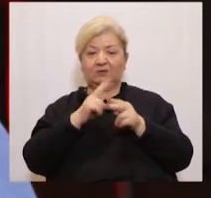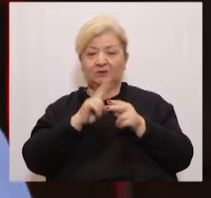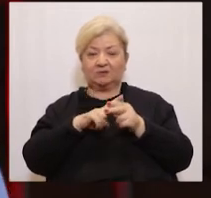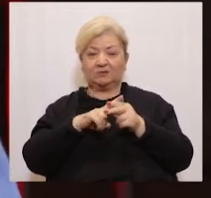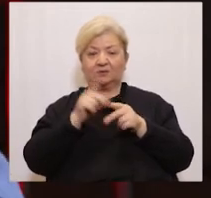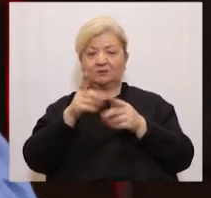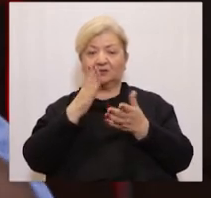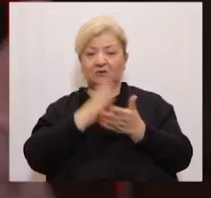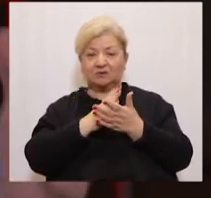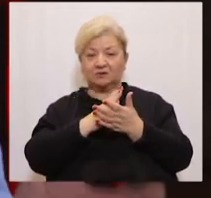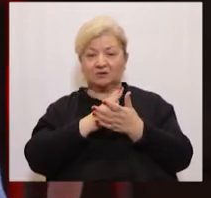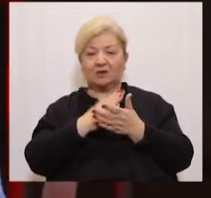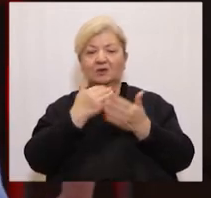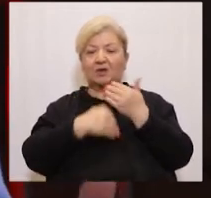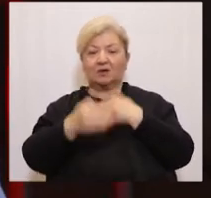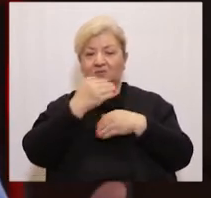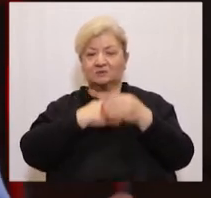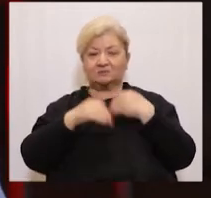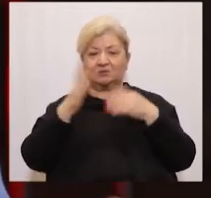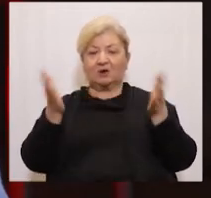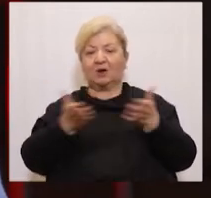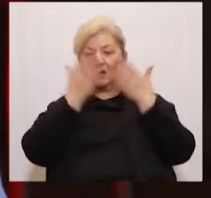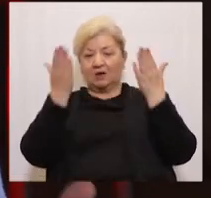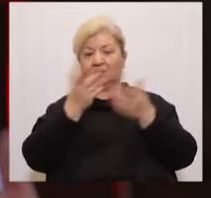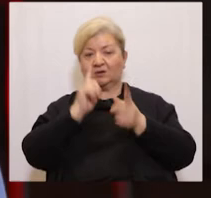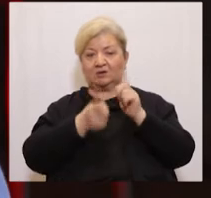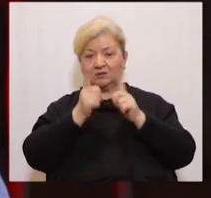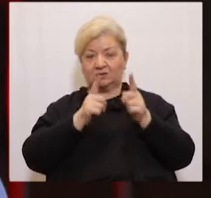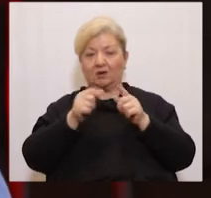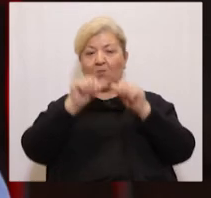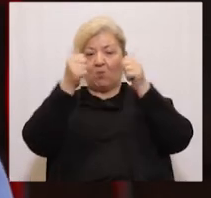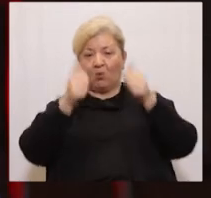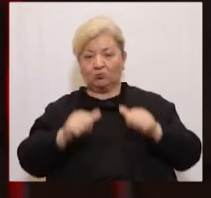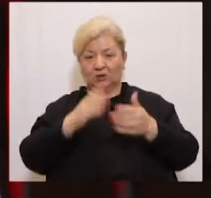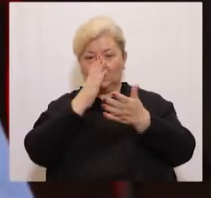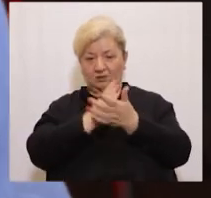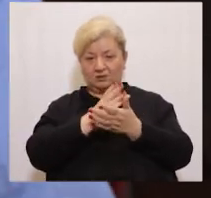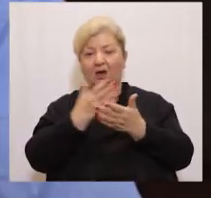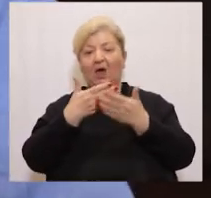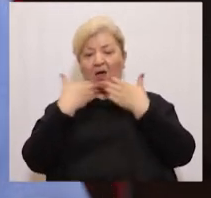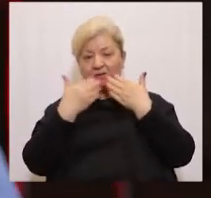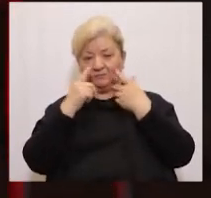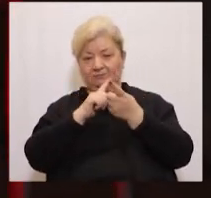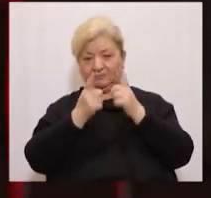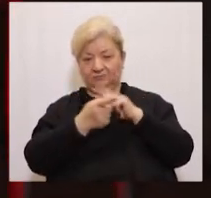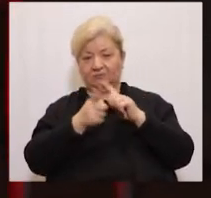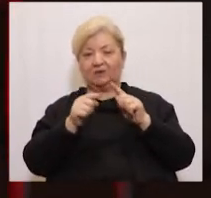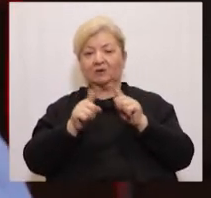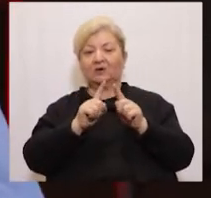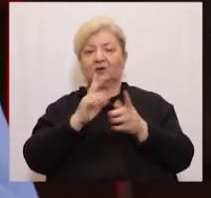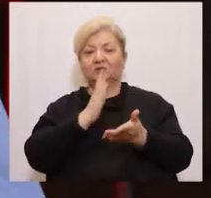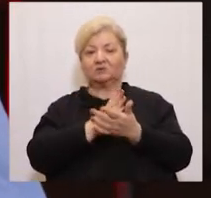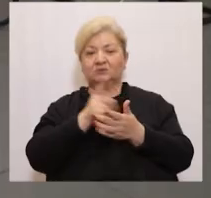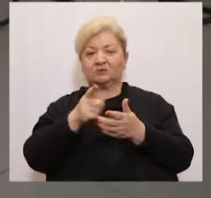აირი არის ნებისმიერი აირის, რეალური აირის მოდელი, ანუ გამარტივება. რაში მდგომარეობს